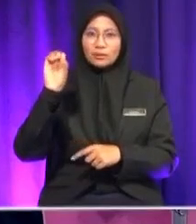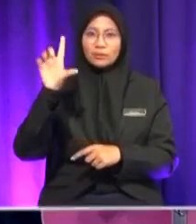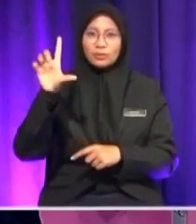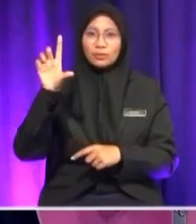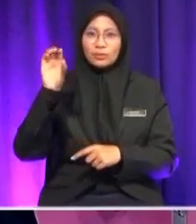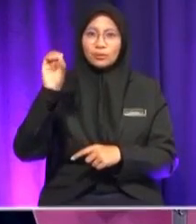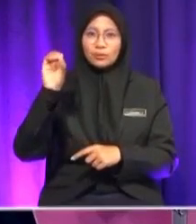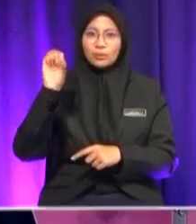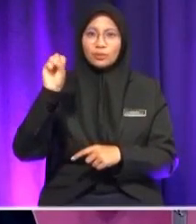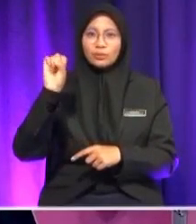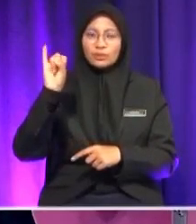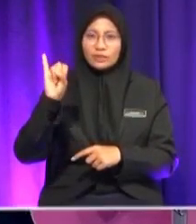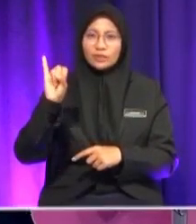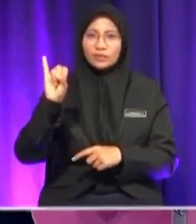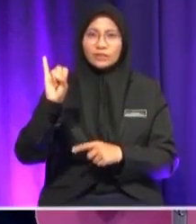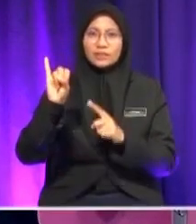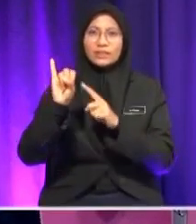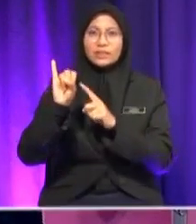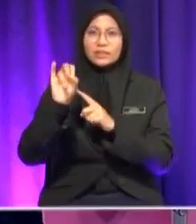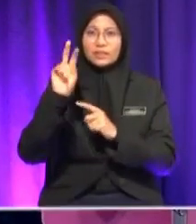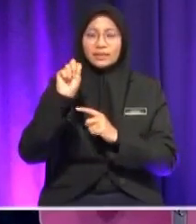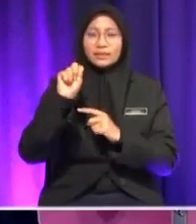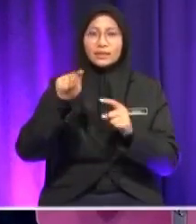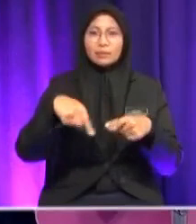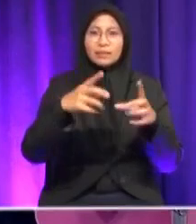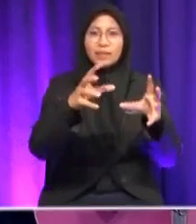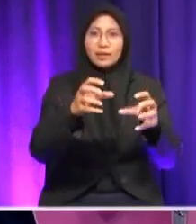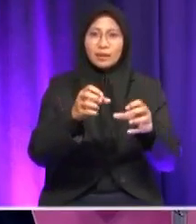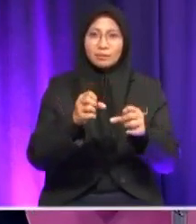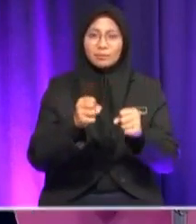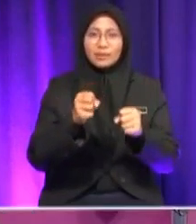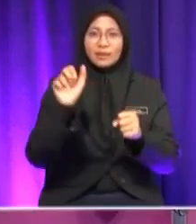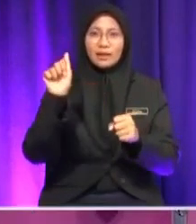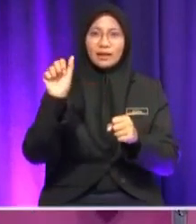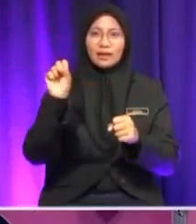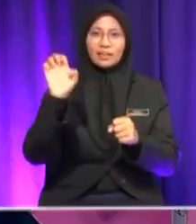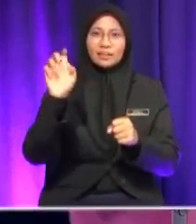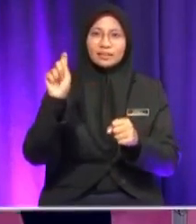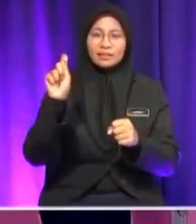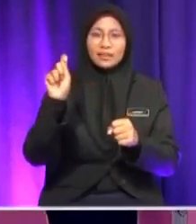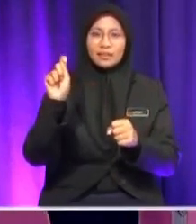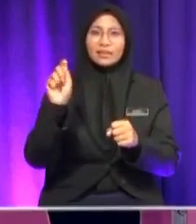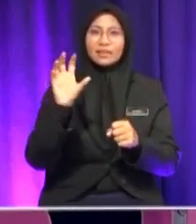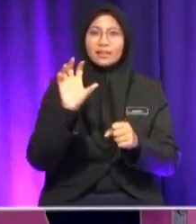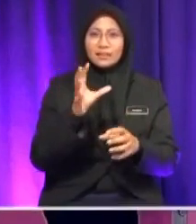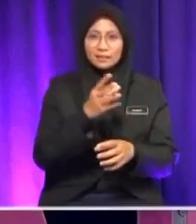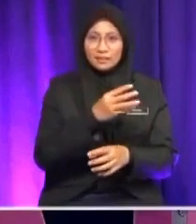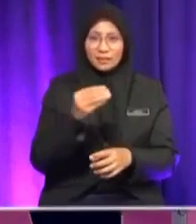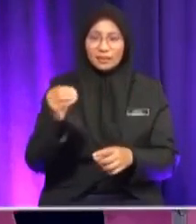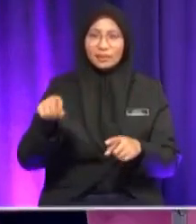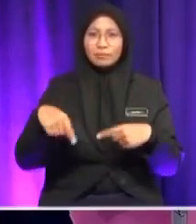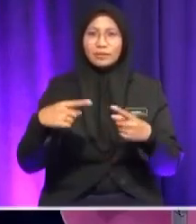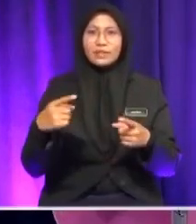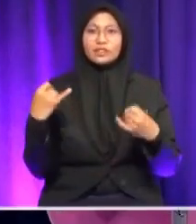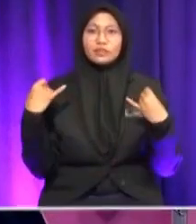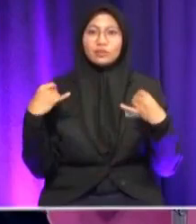cuba menjual harta tersebut untuk membayar hutang-hutang kita. Tepat sekali jawapan yang telah pun diberi oleh Pertika. Okey,